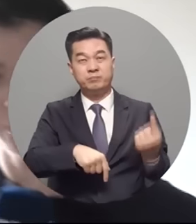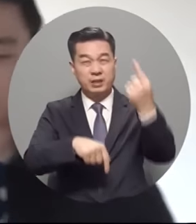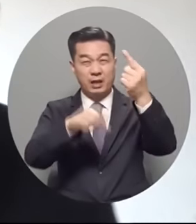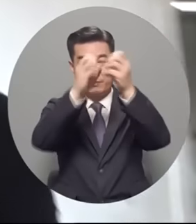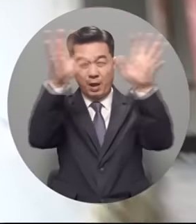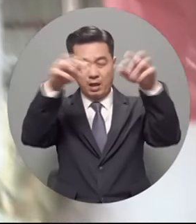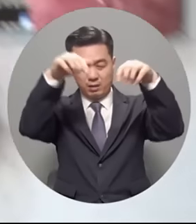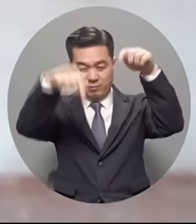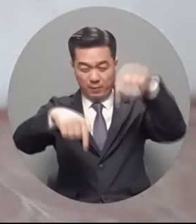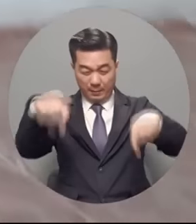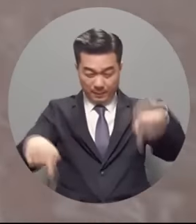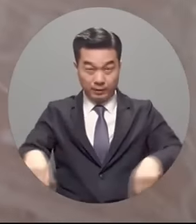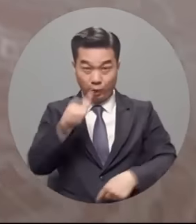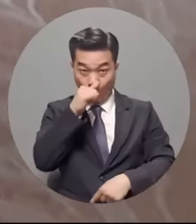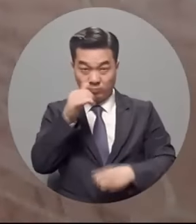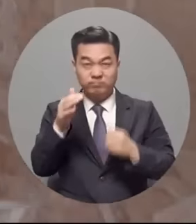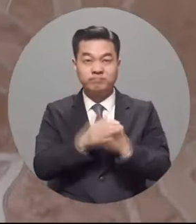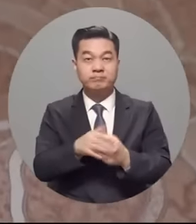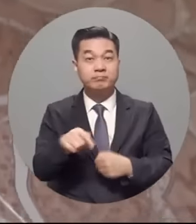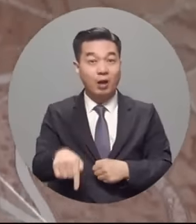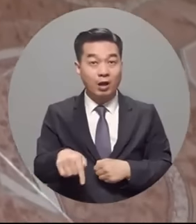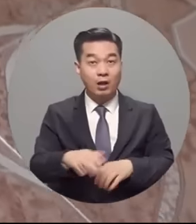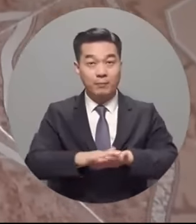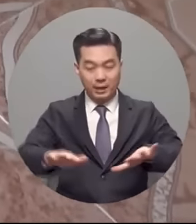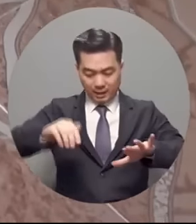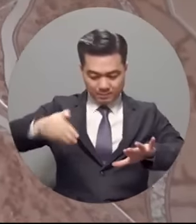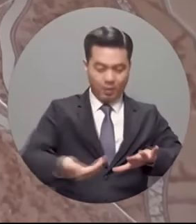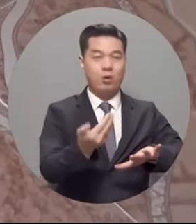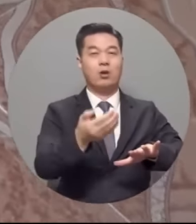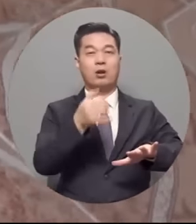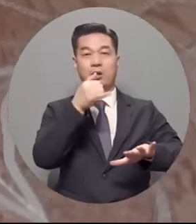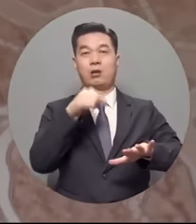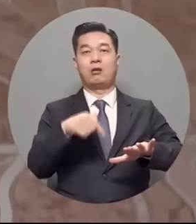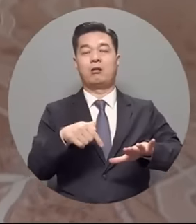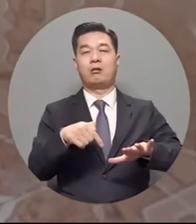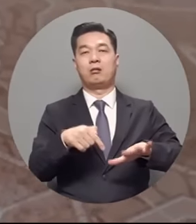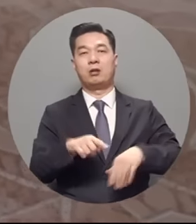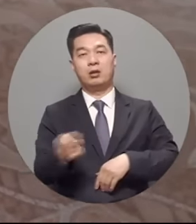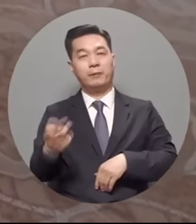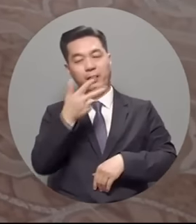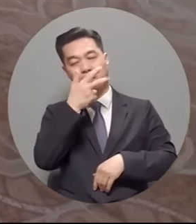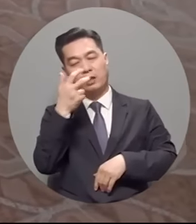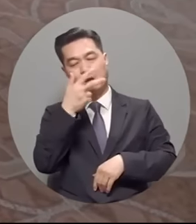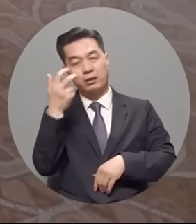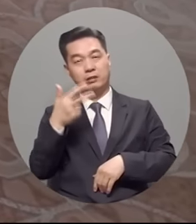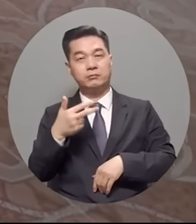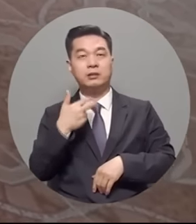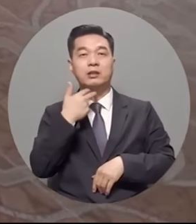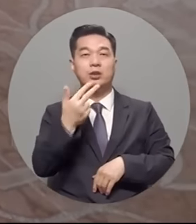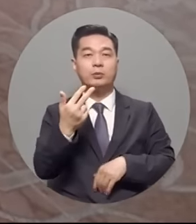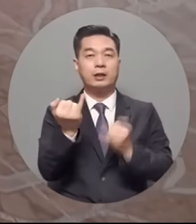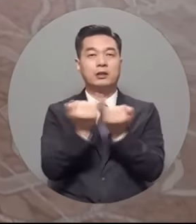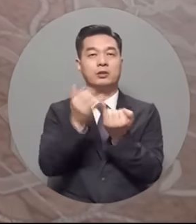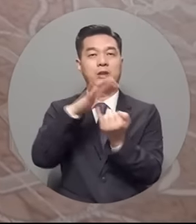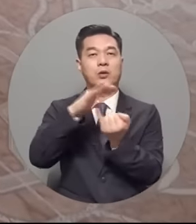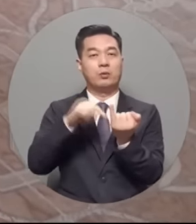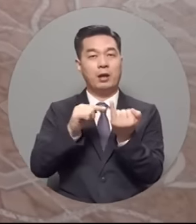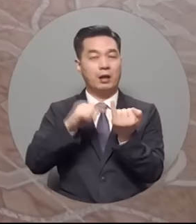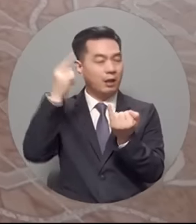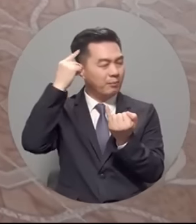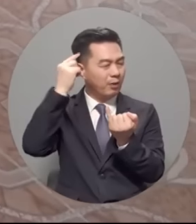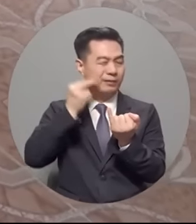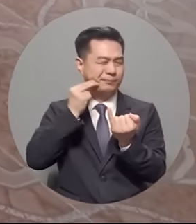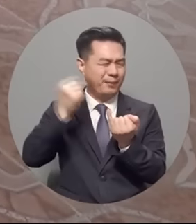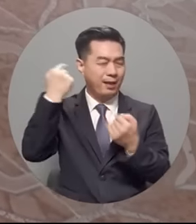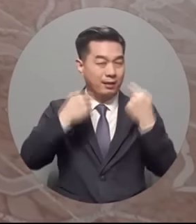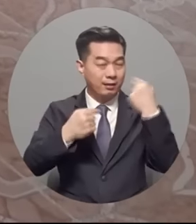갑자기 떨어졌습니다. 그래서 이렇게 바닥까지 부쉈는데 옆에서 자고 있던 7살 여자 어린 아이가 머리를 크게